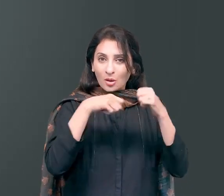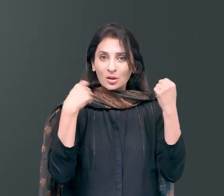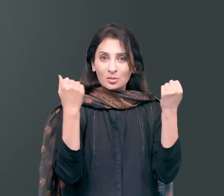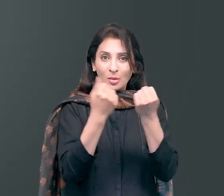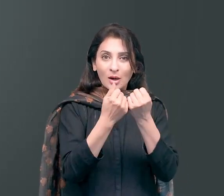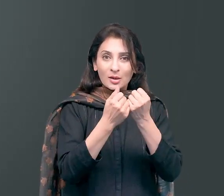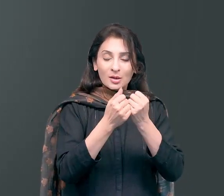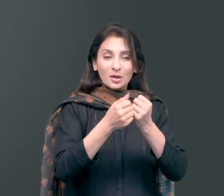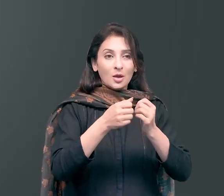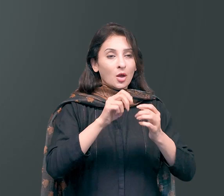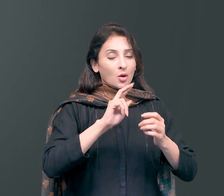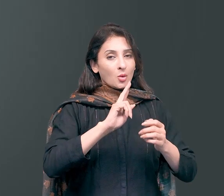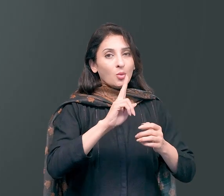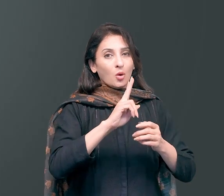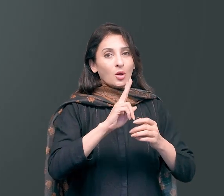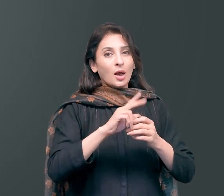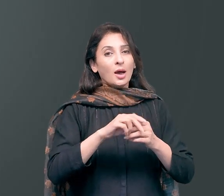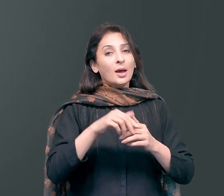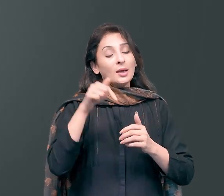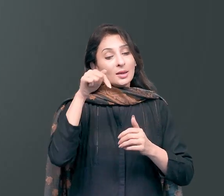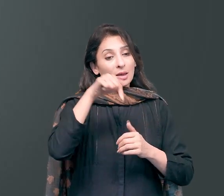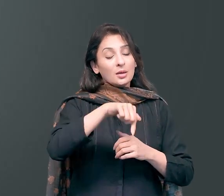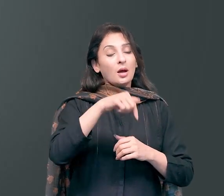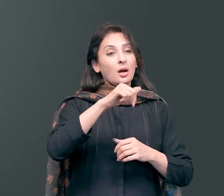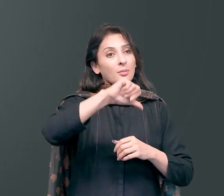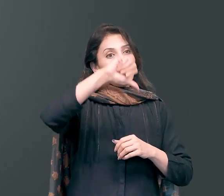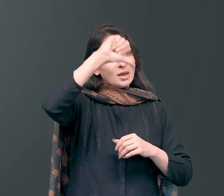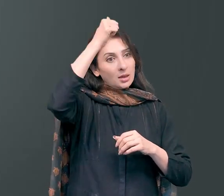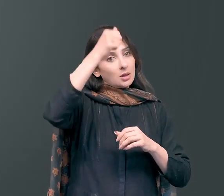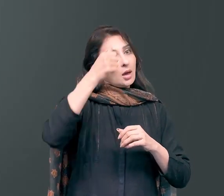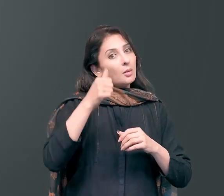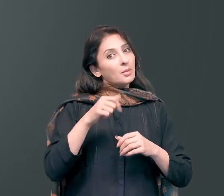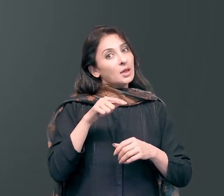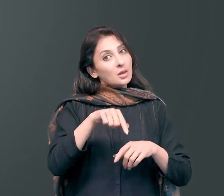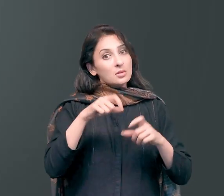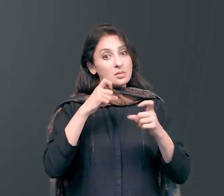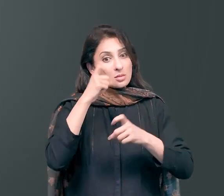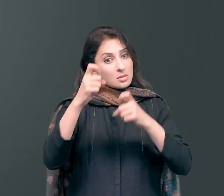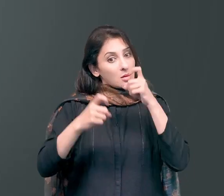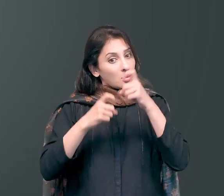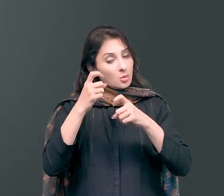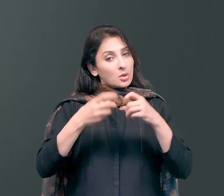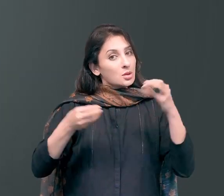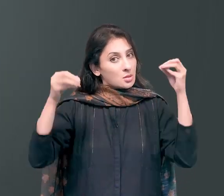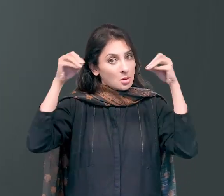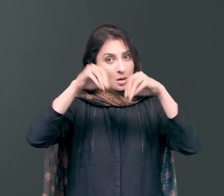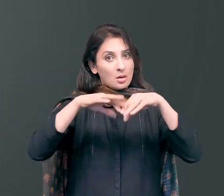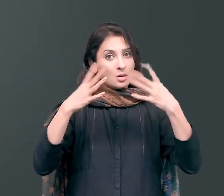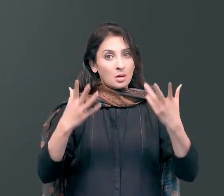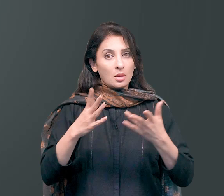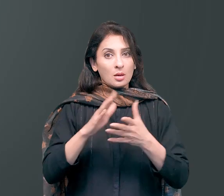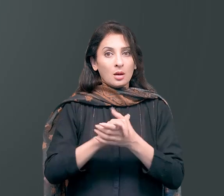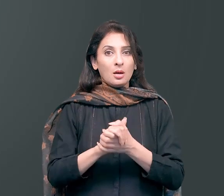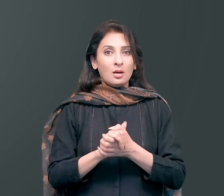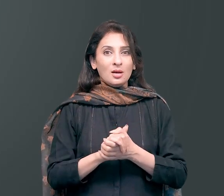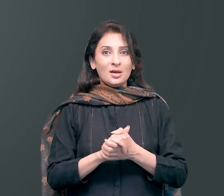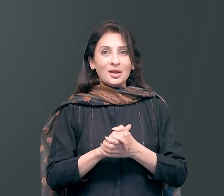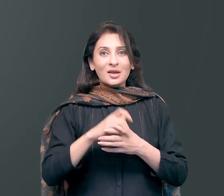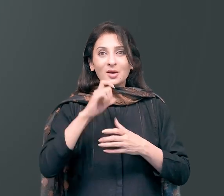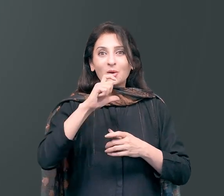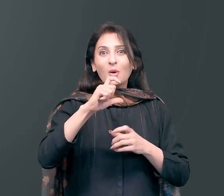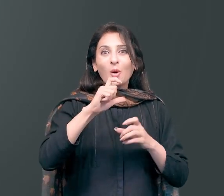بھی اس جنگ میں حصہ لے گا، مگر کانگریس چونکہ اس وقت اوور ایسٹیمیٹ کر رہی